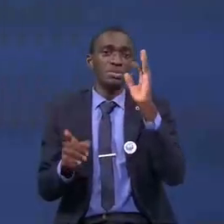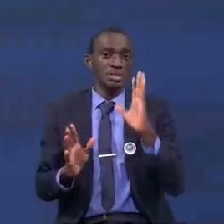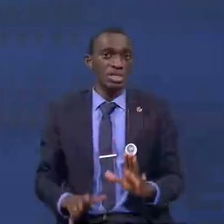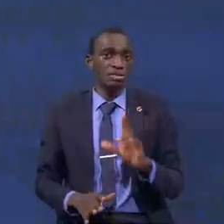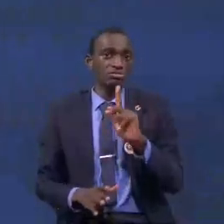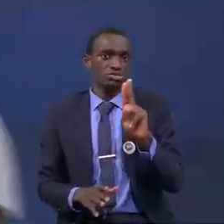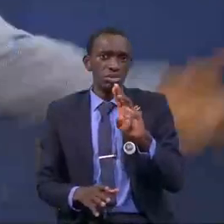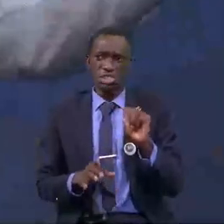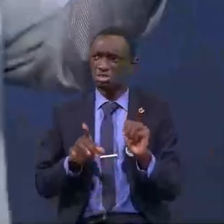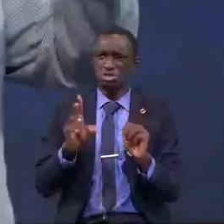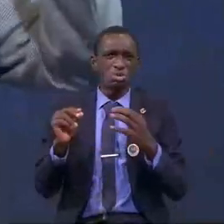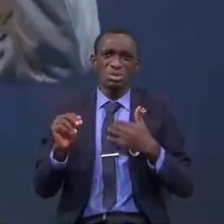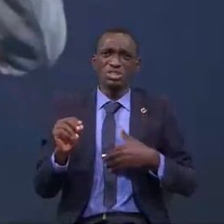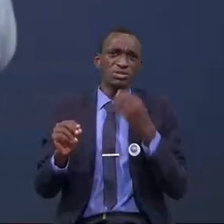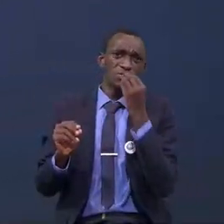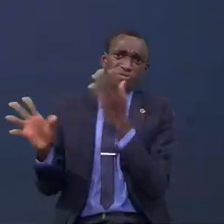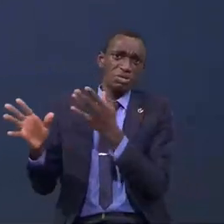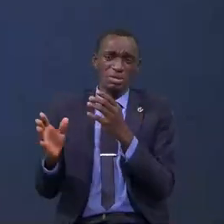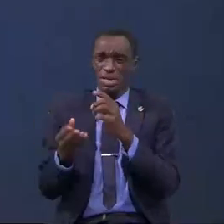On ne m'a rien dit.